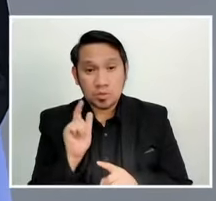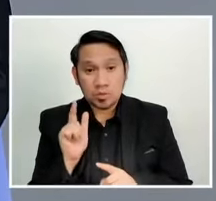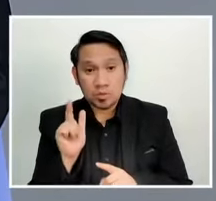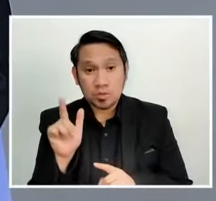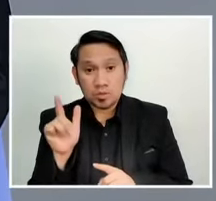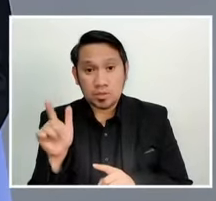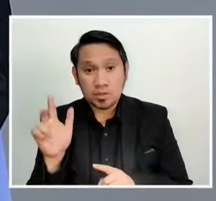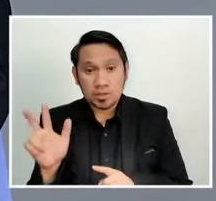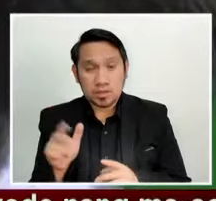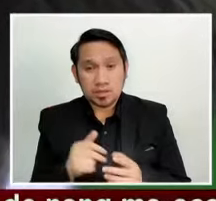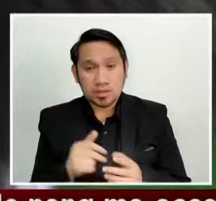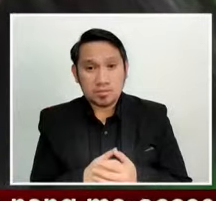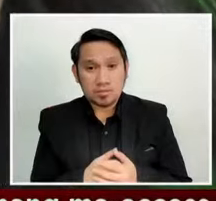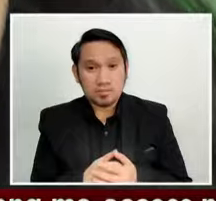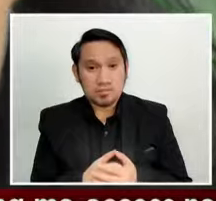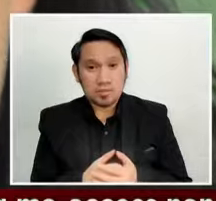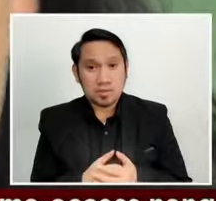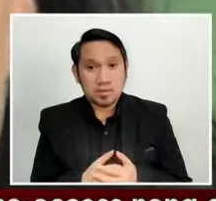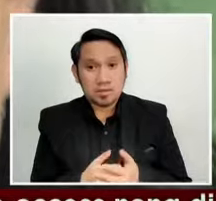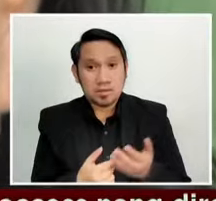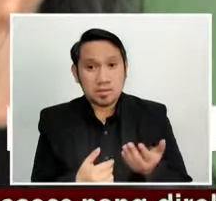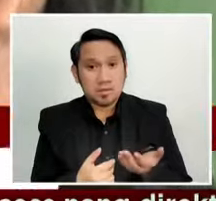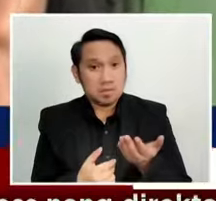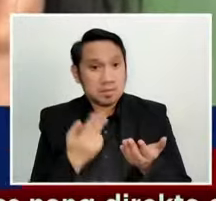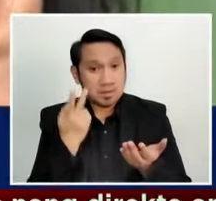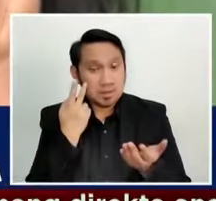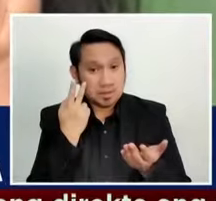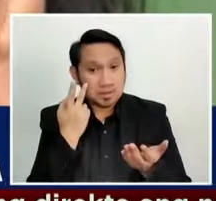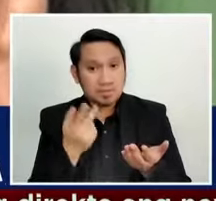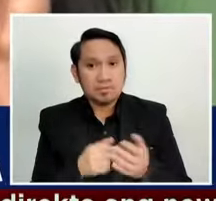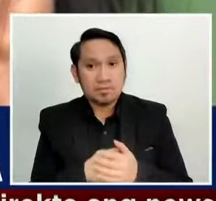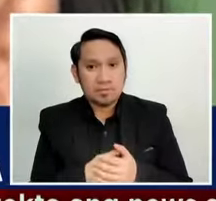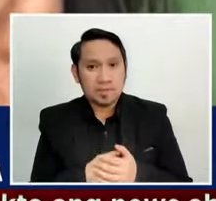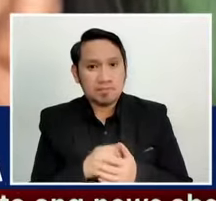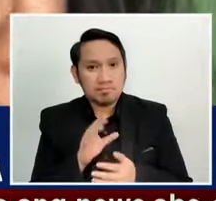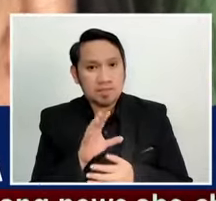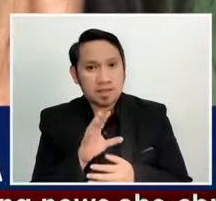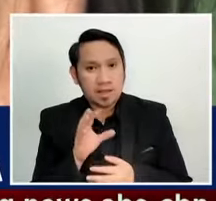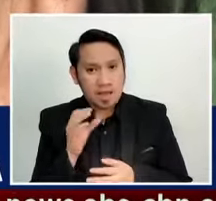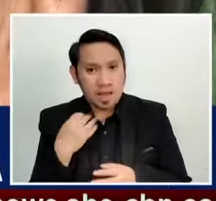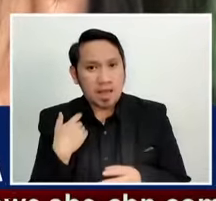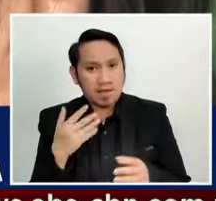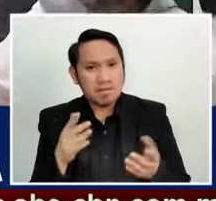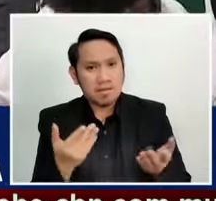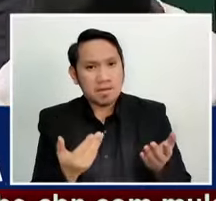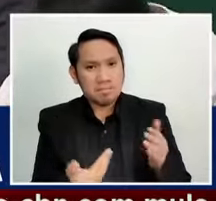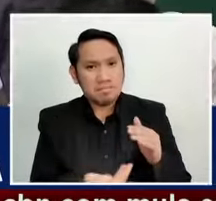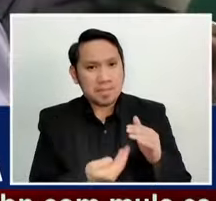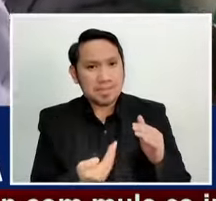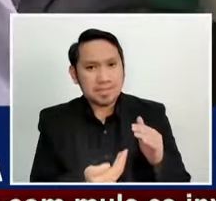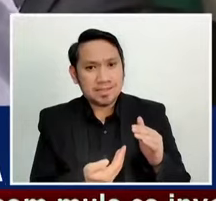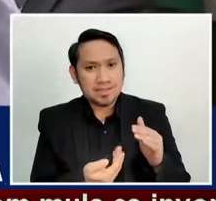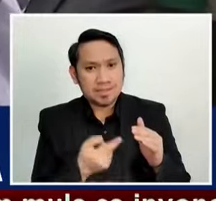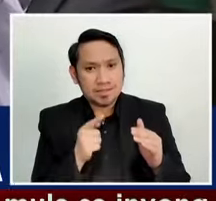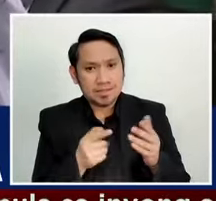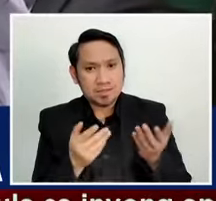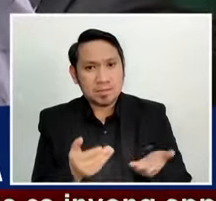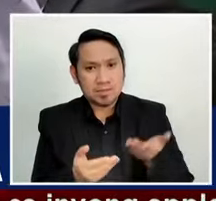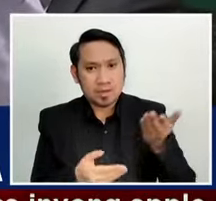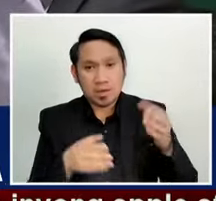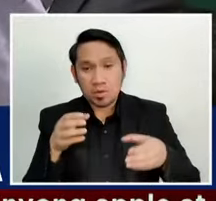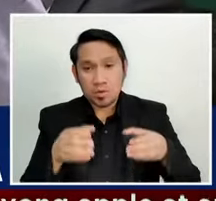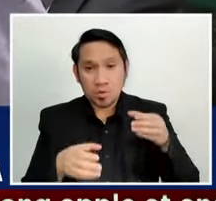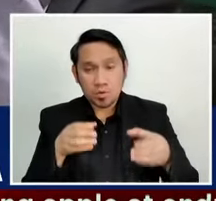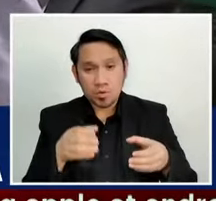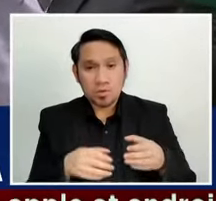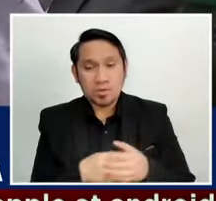2023. Sa nilabas na resolusyon, nakitaan ng Piskalya ang sapat na batayan para iakyat sa korte ang